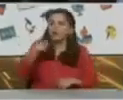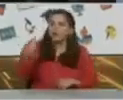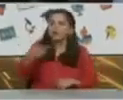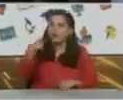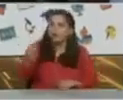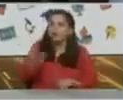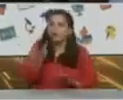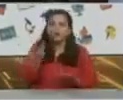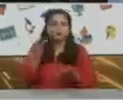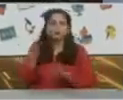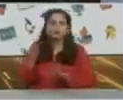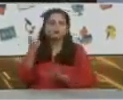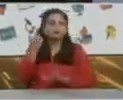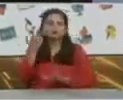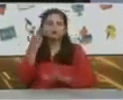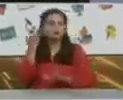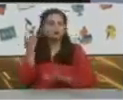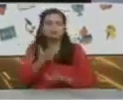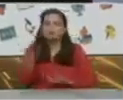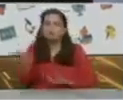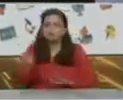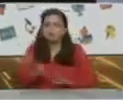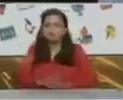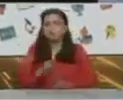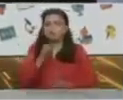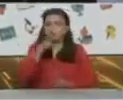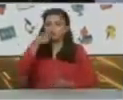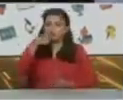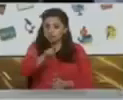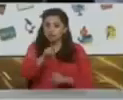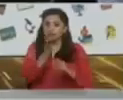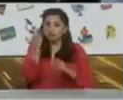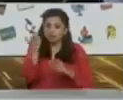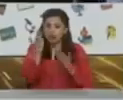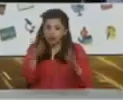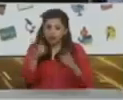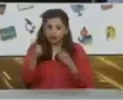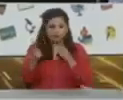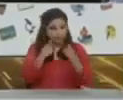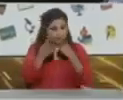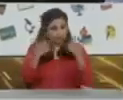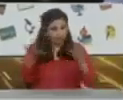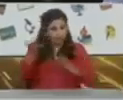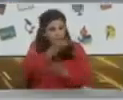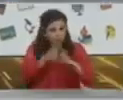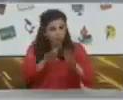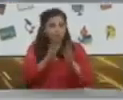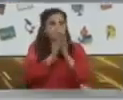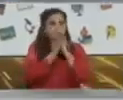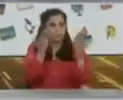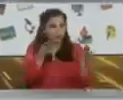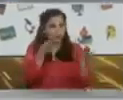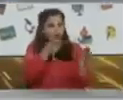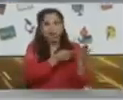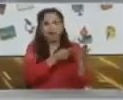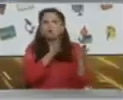क्या आपके घर में कभी ऐसी किताबों की चर्चा होती है जिसमें इनडायरेक्टली